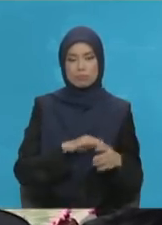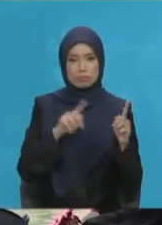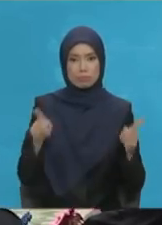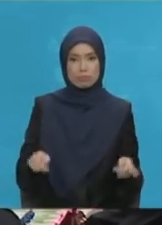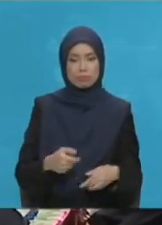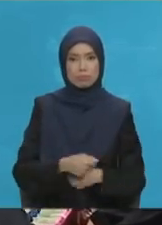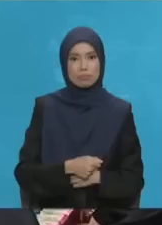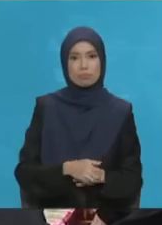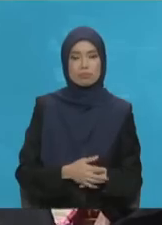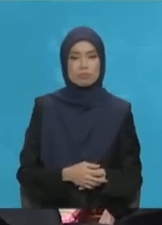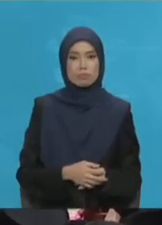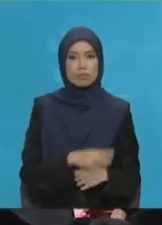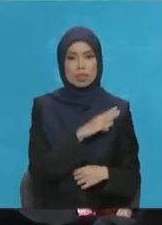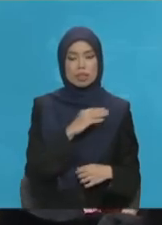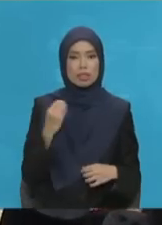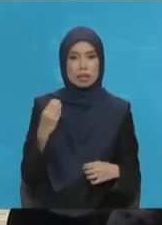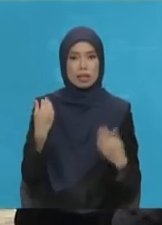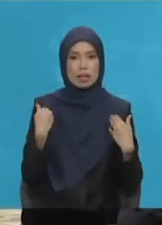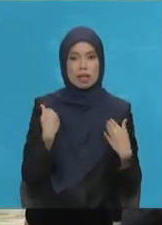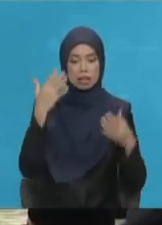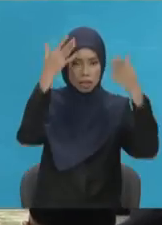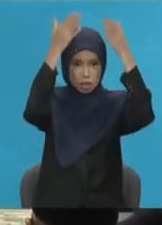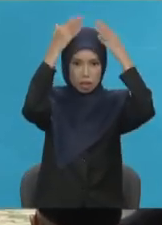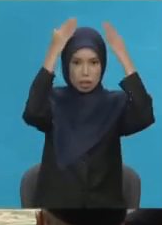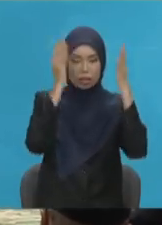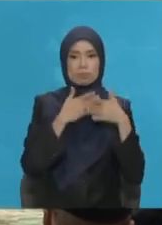perhiasan 4 durian Taman Mulia